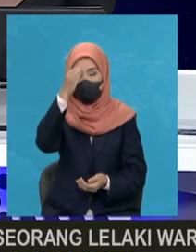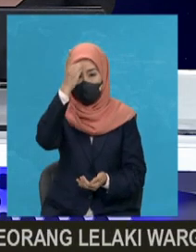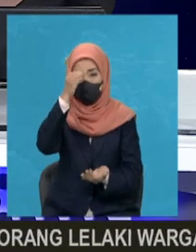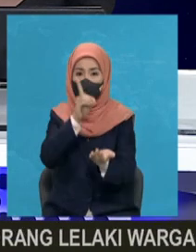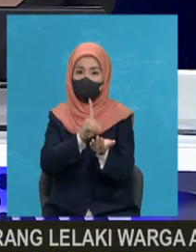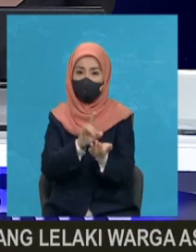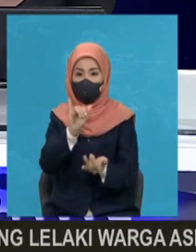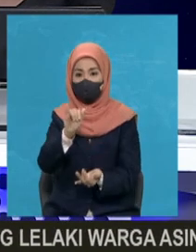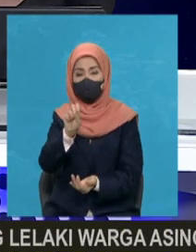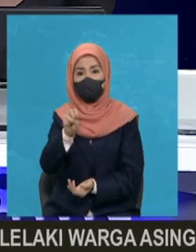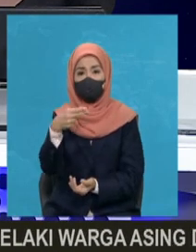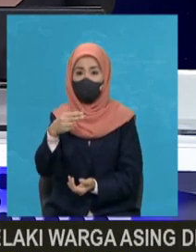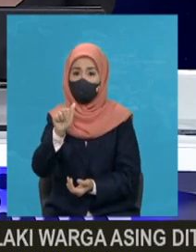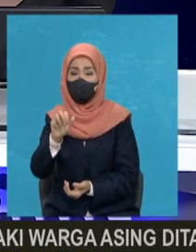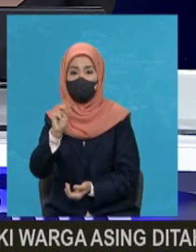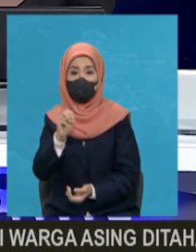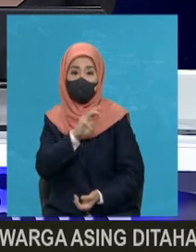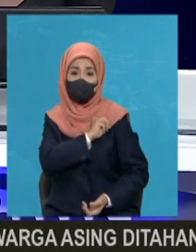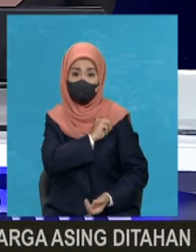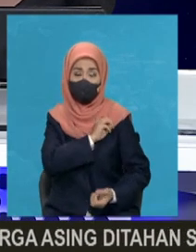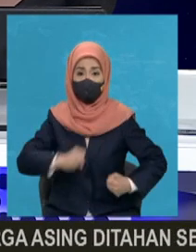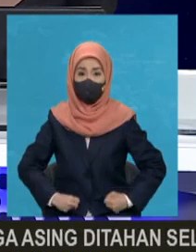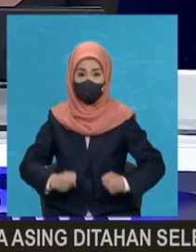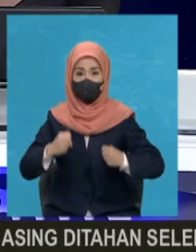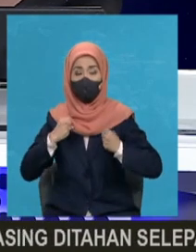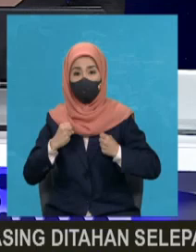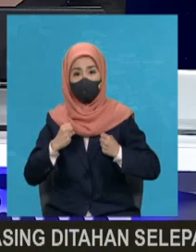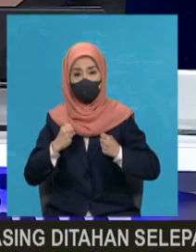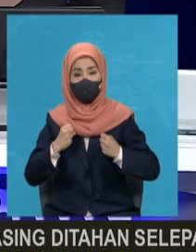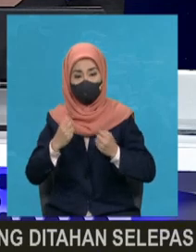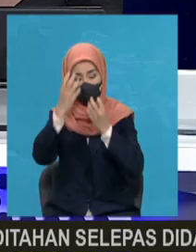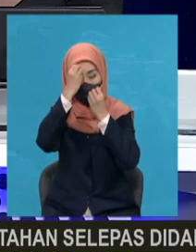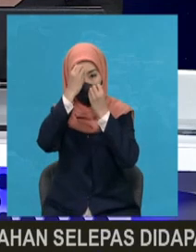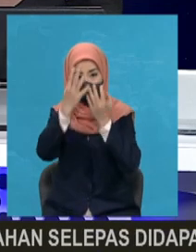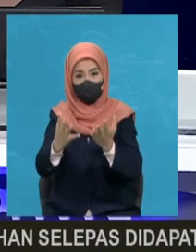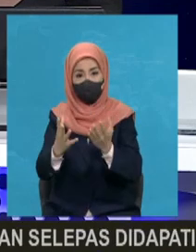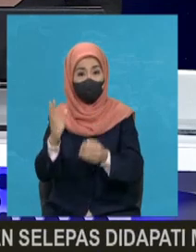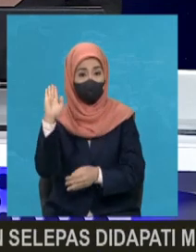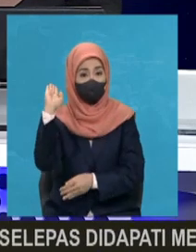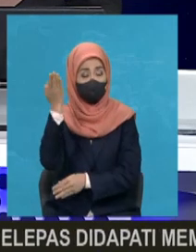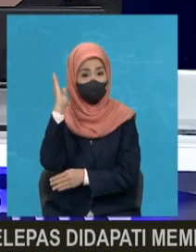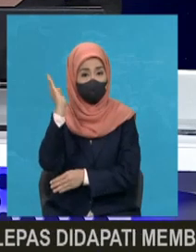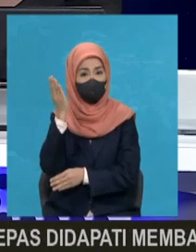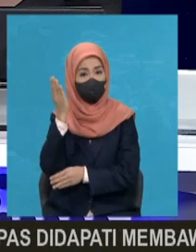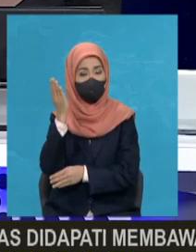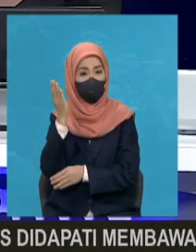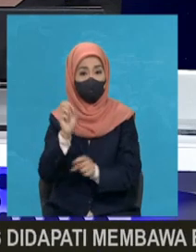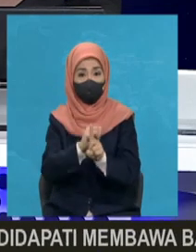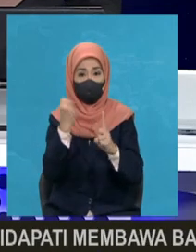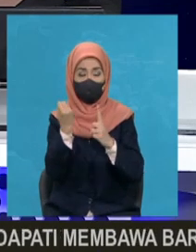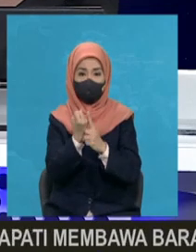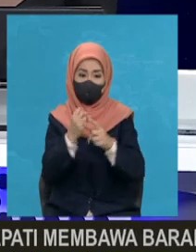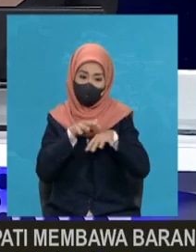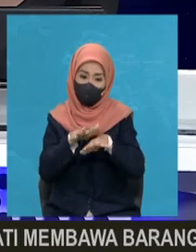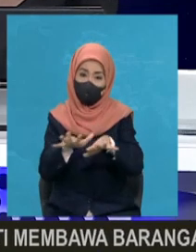awal Muhammad Hisyam bin Haji Jafar Menteri Kesehatan mengungsikan perkara itu semua sesi dan media situasi terkini